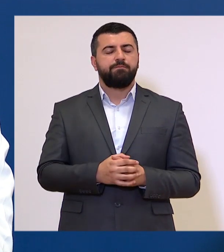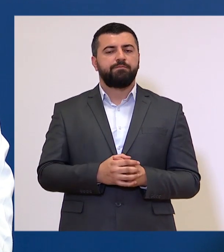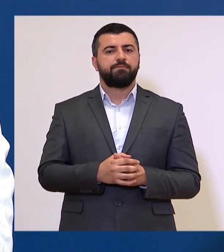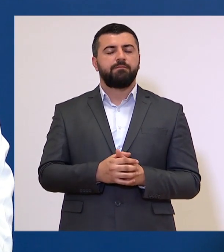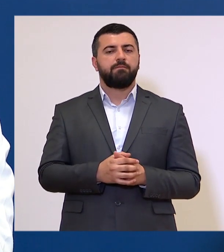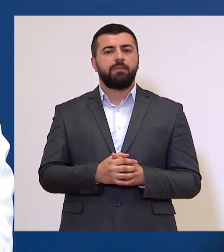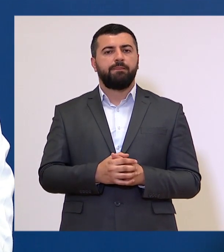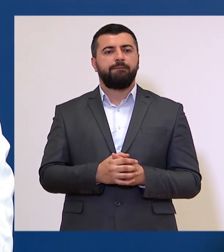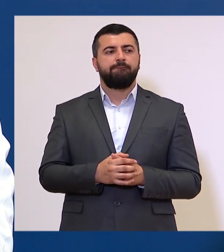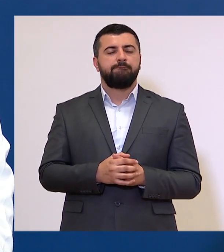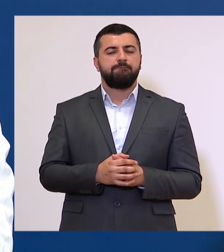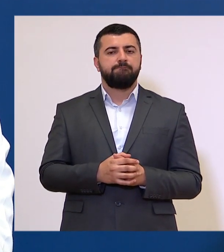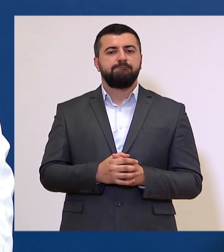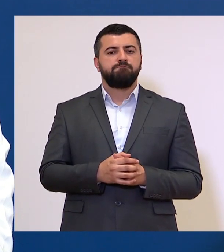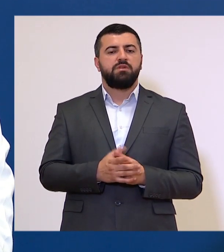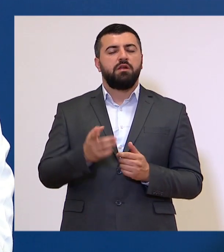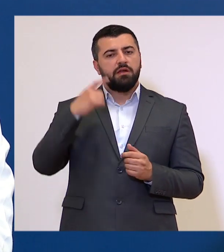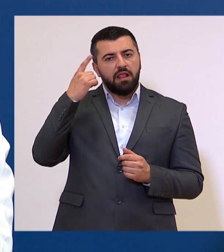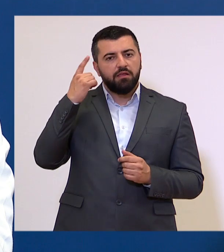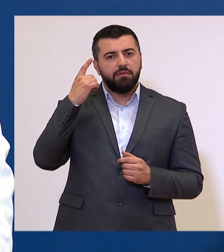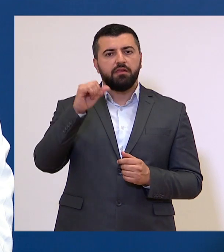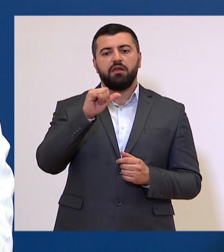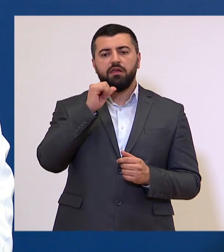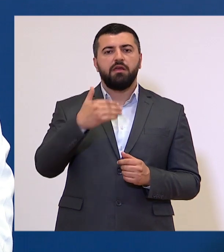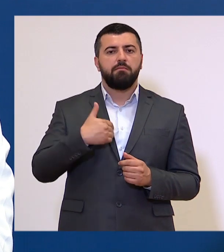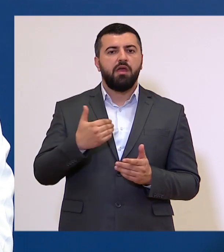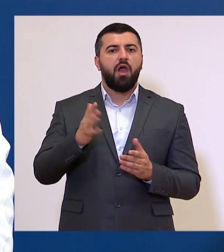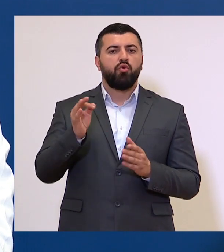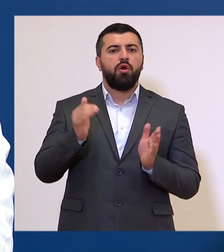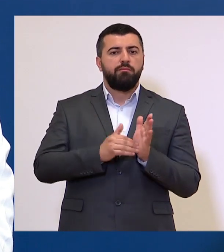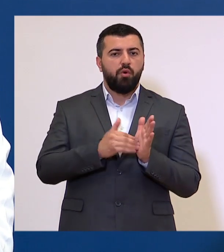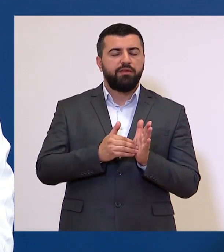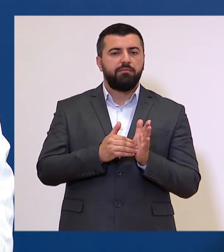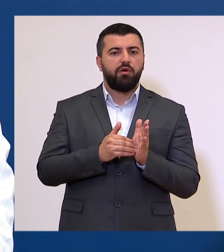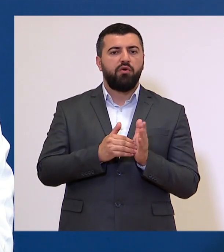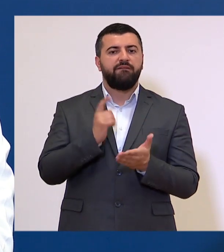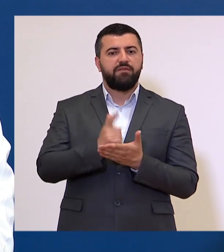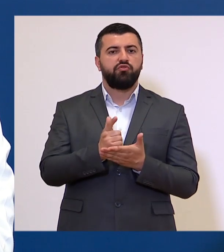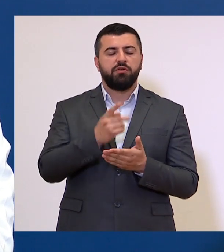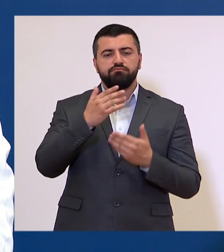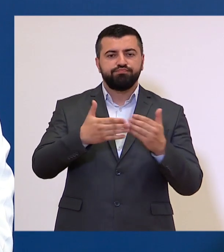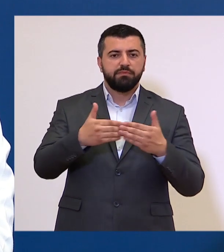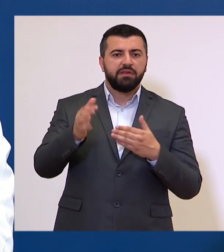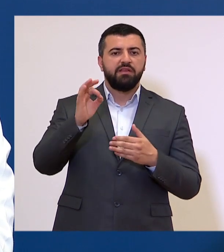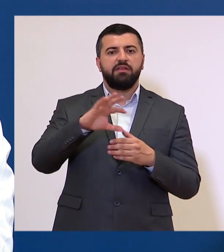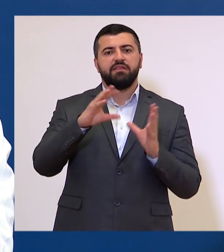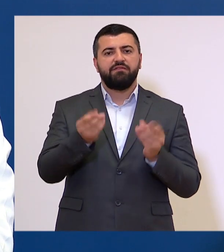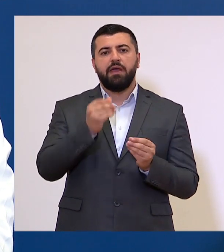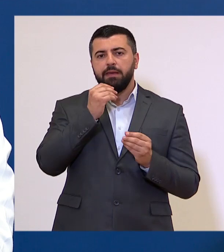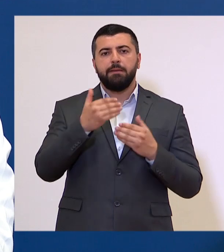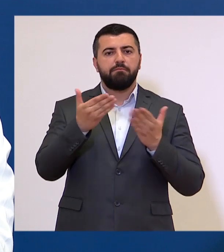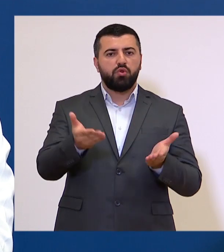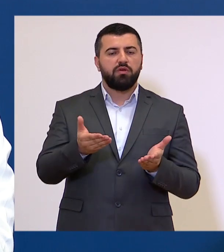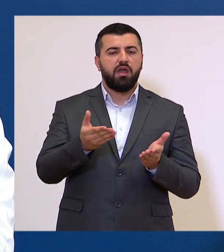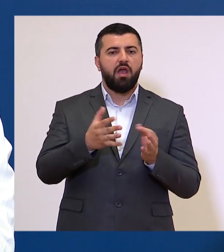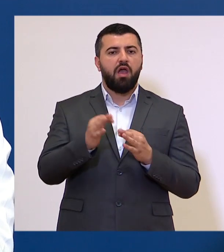da se razmisli i mi ćemo, ako bude potrebno, već sagledati sve aspekte i predložiti.